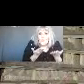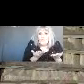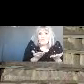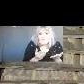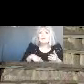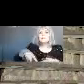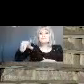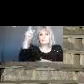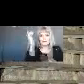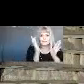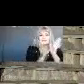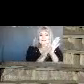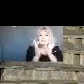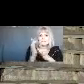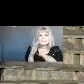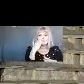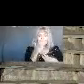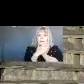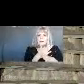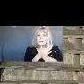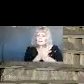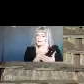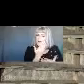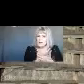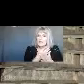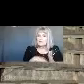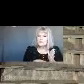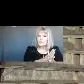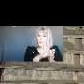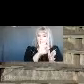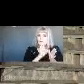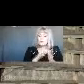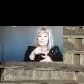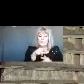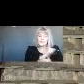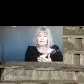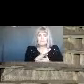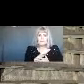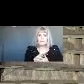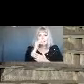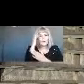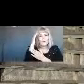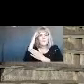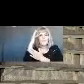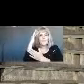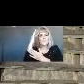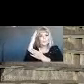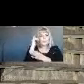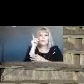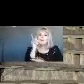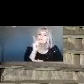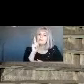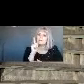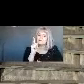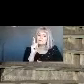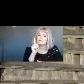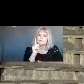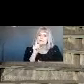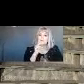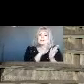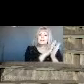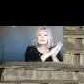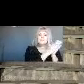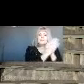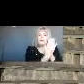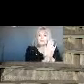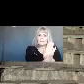iemand groter. Kan ek jou uitnooi om hierdie week oor bekering te dink? Te dink oor wie